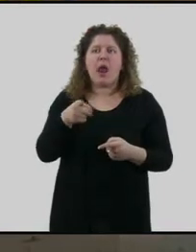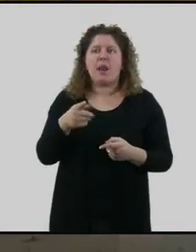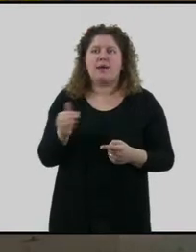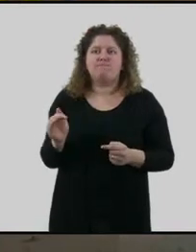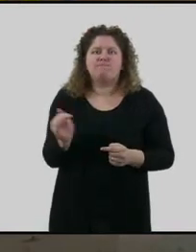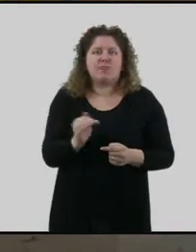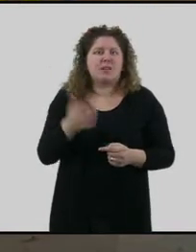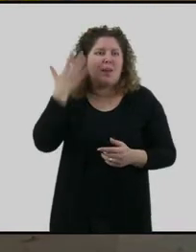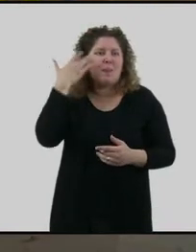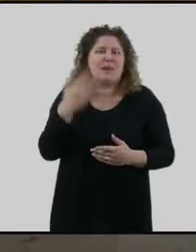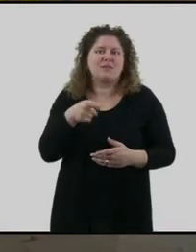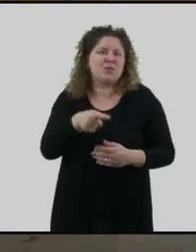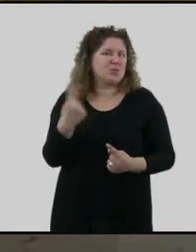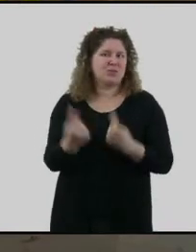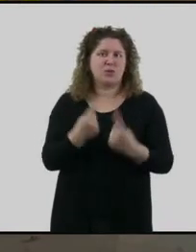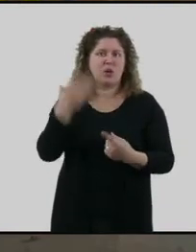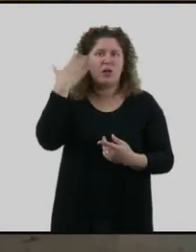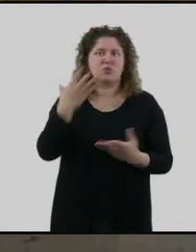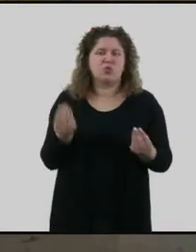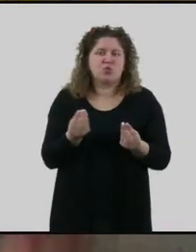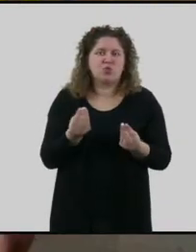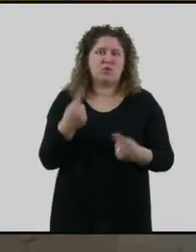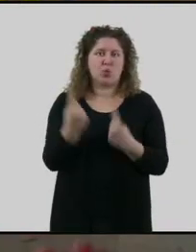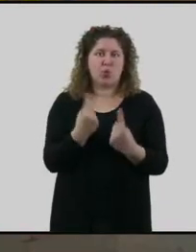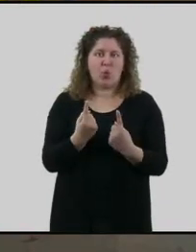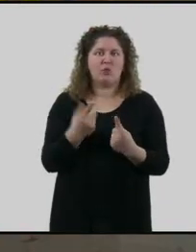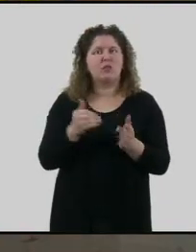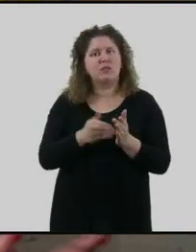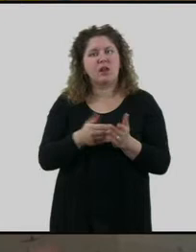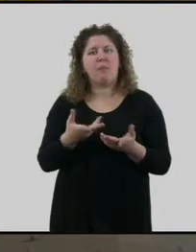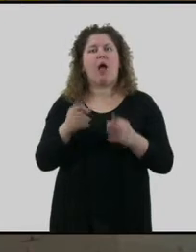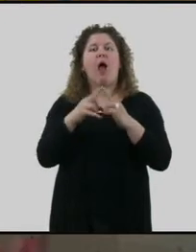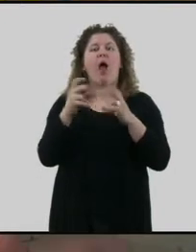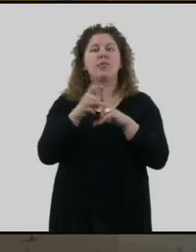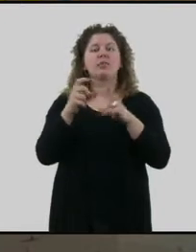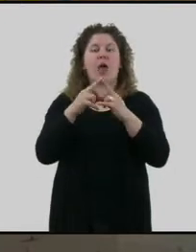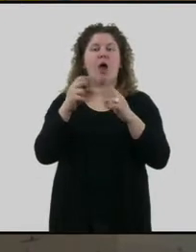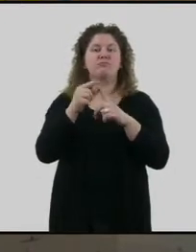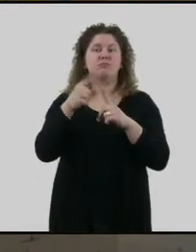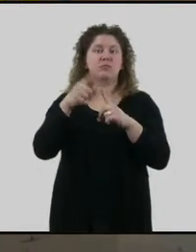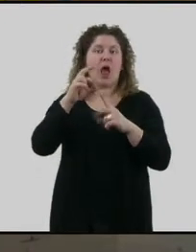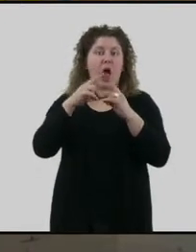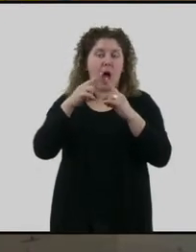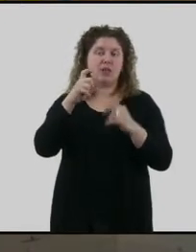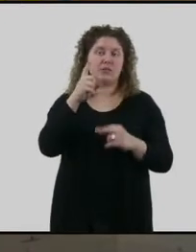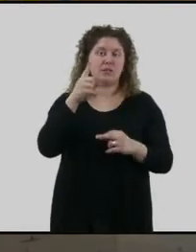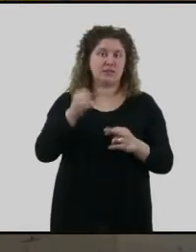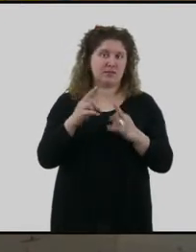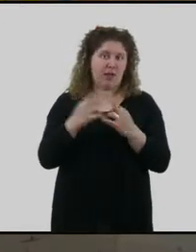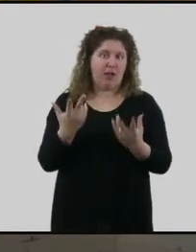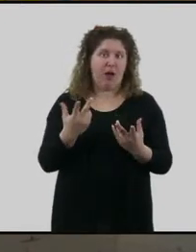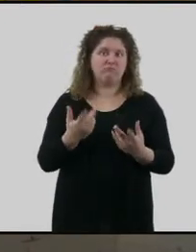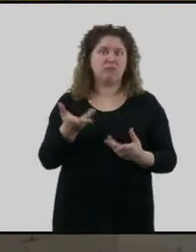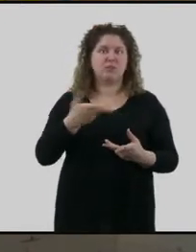je jednostavno, ono, dijete ne zna šta ga je snašlo. Dijete ne zna šta ga je snašlo i potrebno je puno vremena da se dijete adaptira, da prihvati novo nastale okolnosti i da prihvati tu